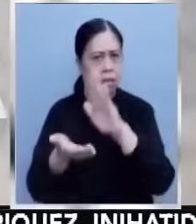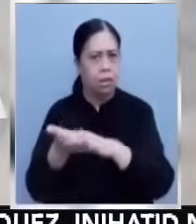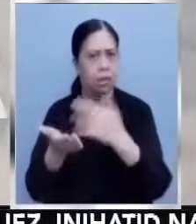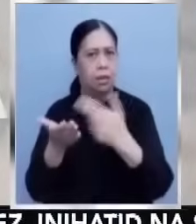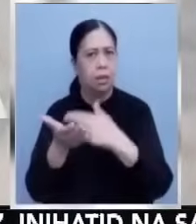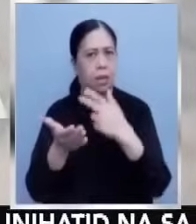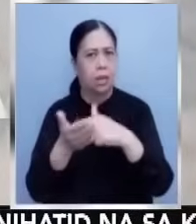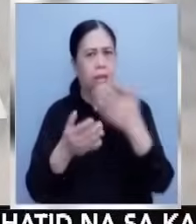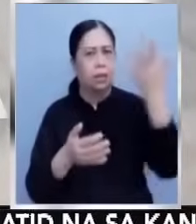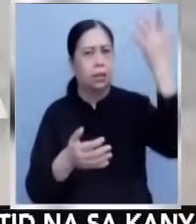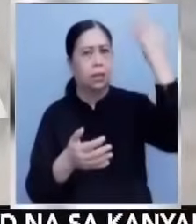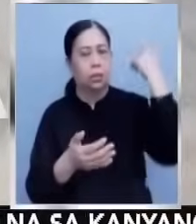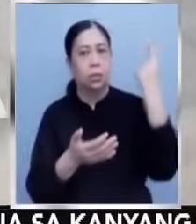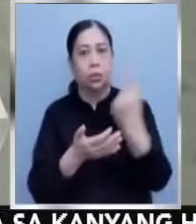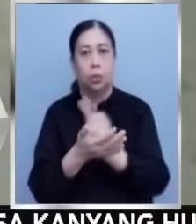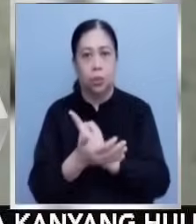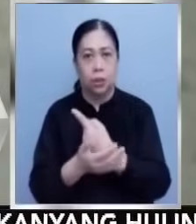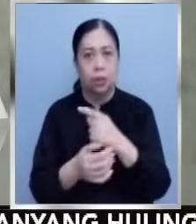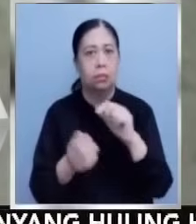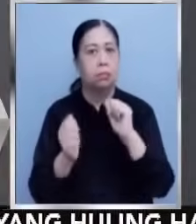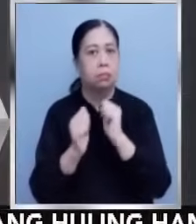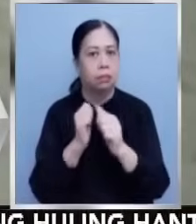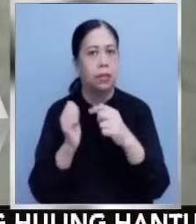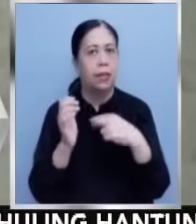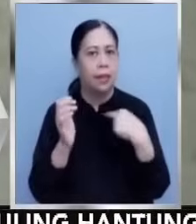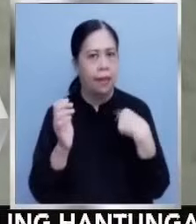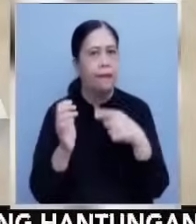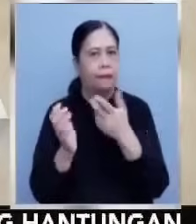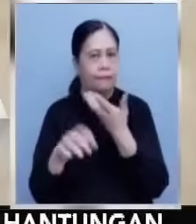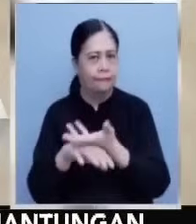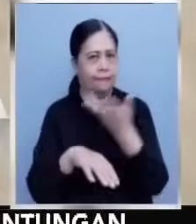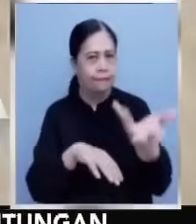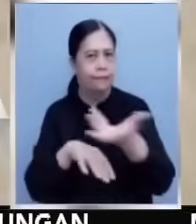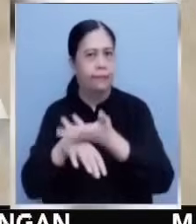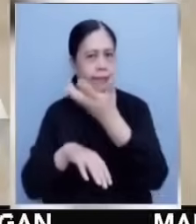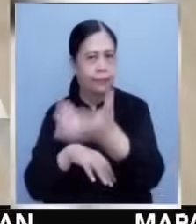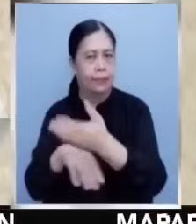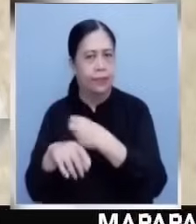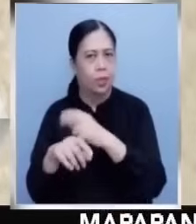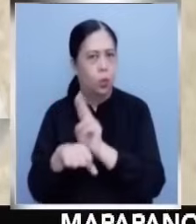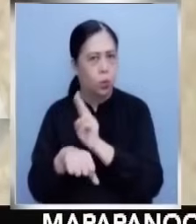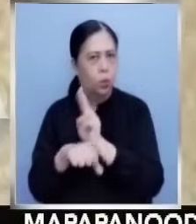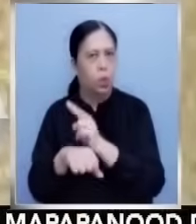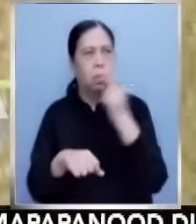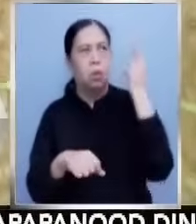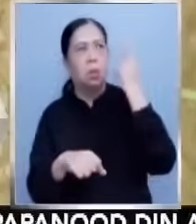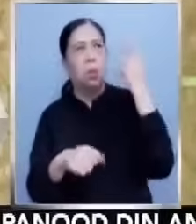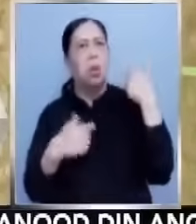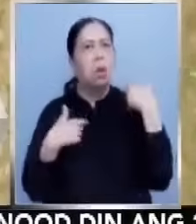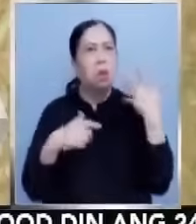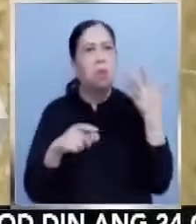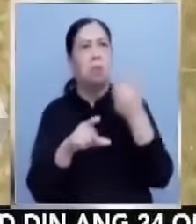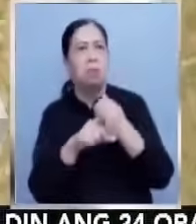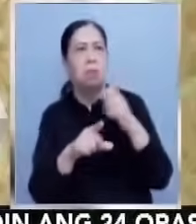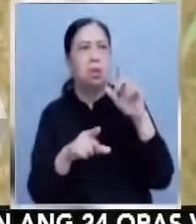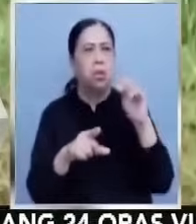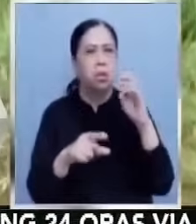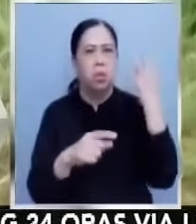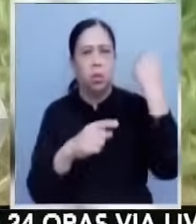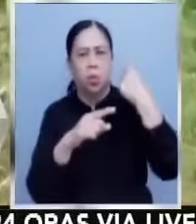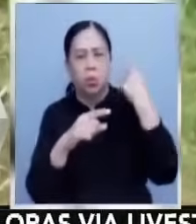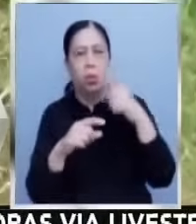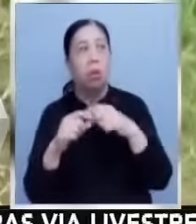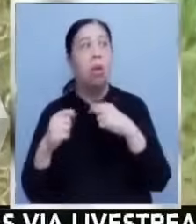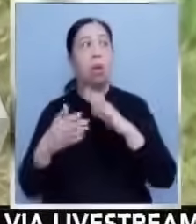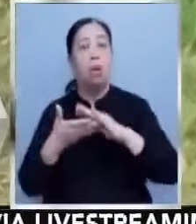nagdaang linggo ay indikasyong may mga nananamantala at ginagamit na rason ang epekto ng El Nino para palabasing